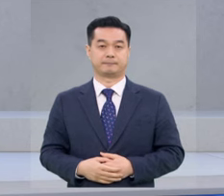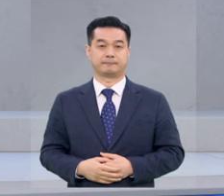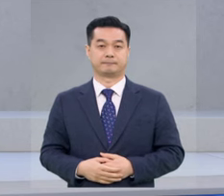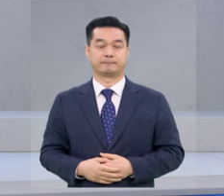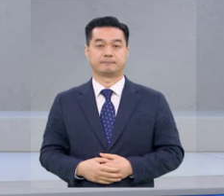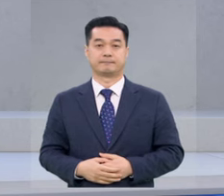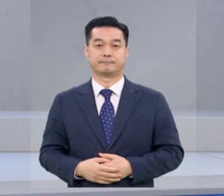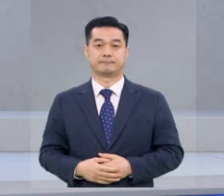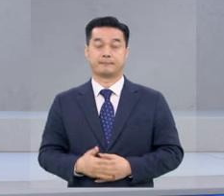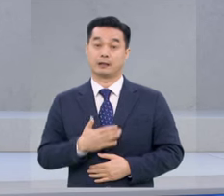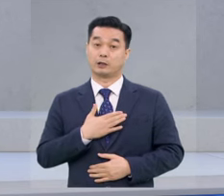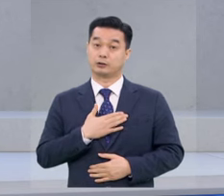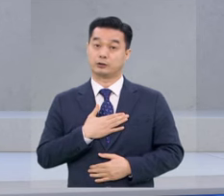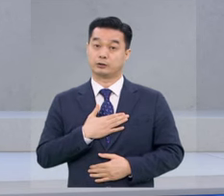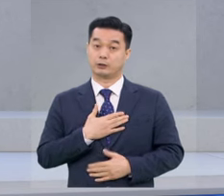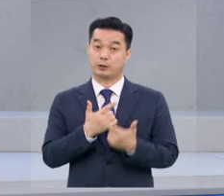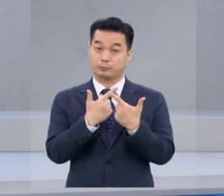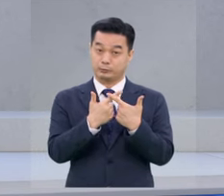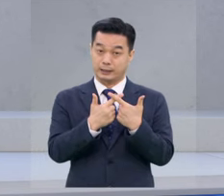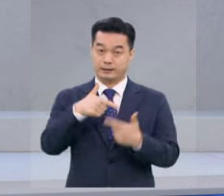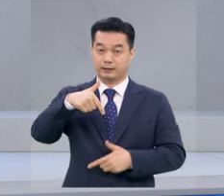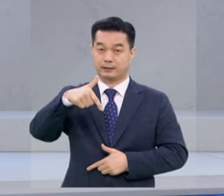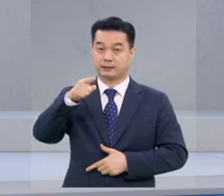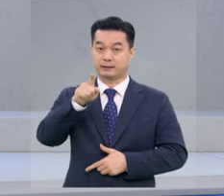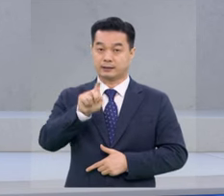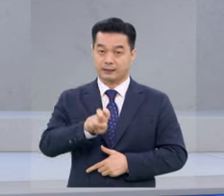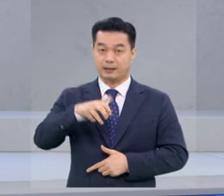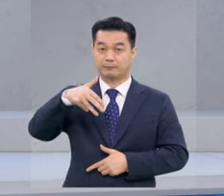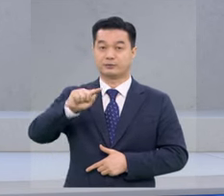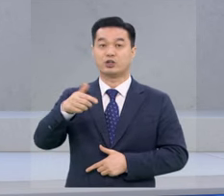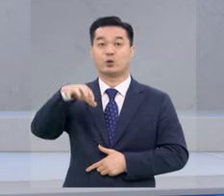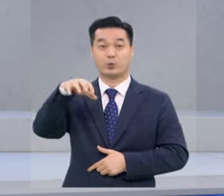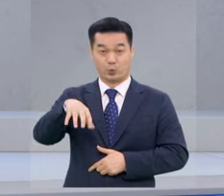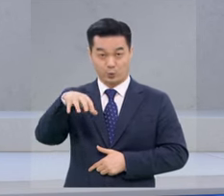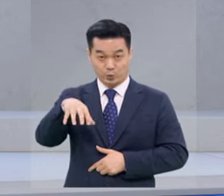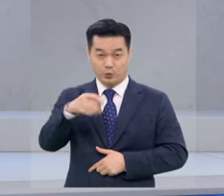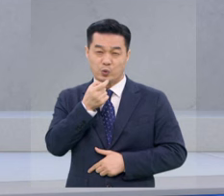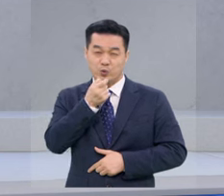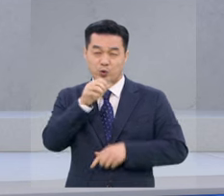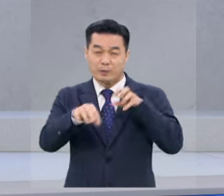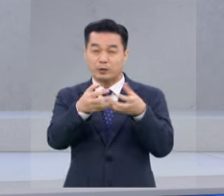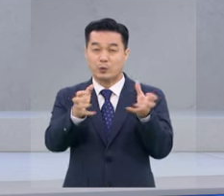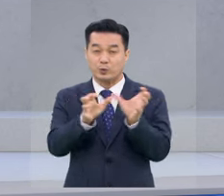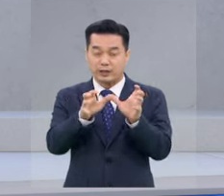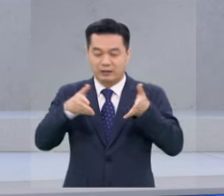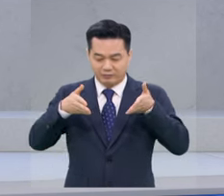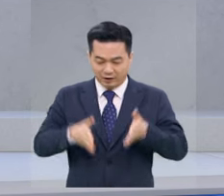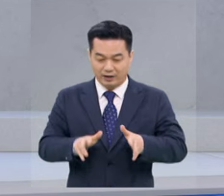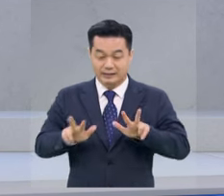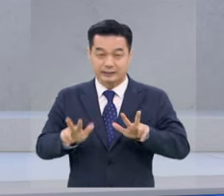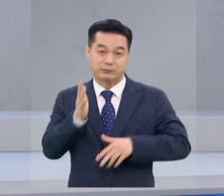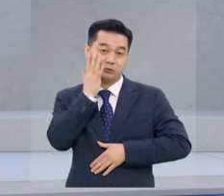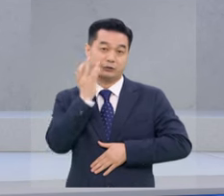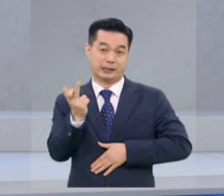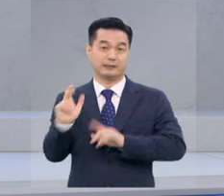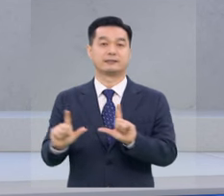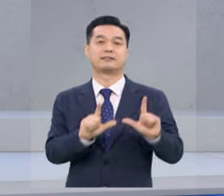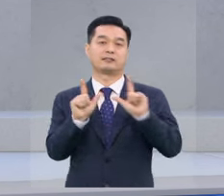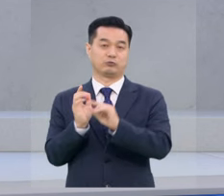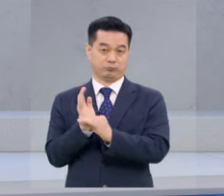것입니다 저는 부산 청동의 달동네에서 태어나 지금까지 이곳 울산에서 살고